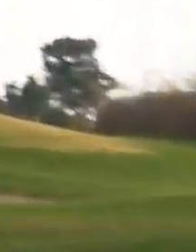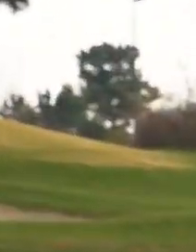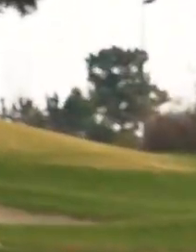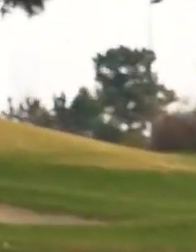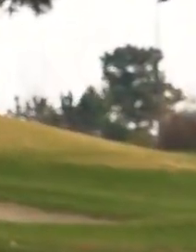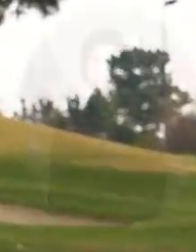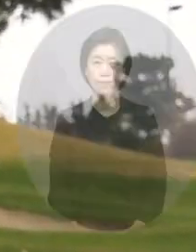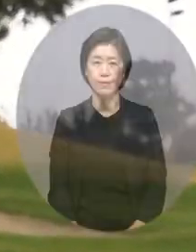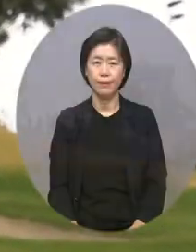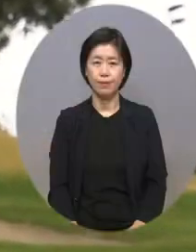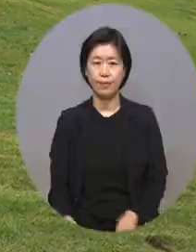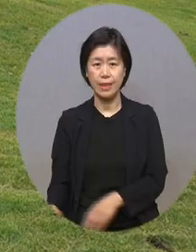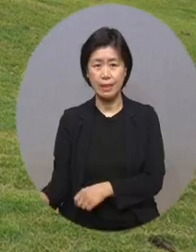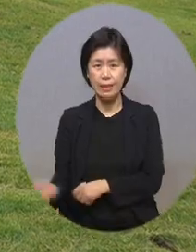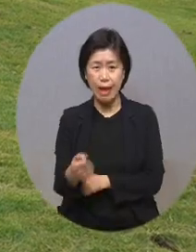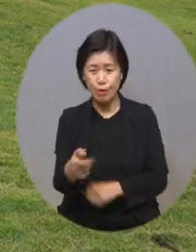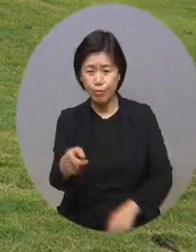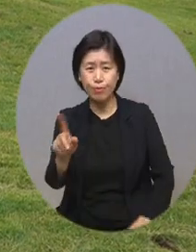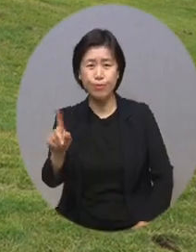야.